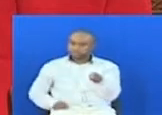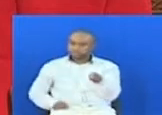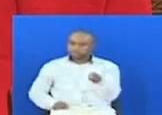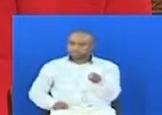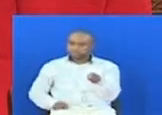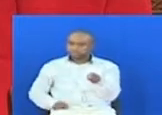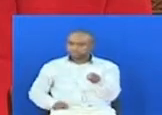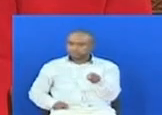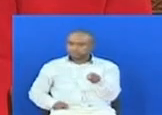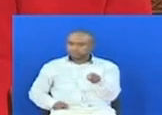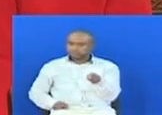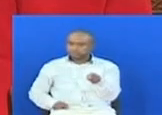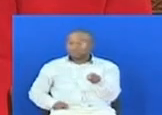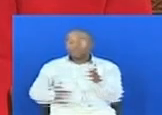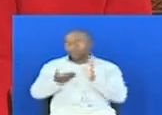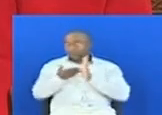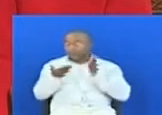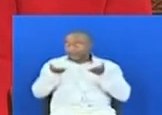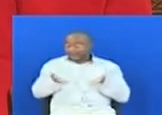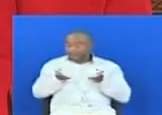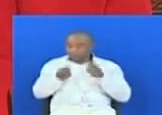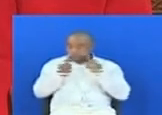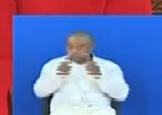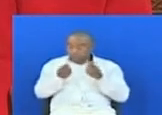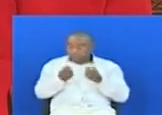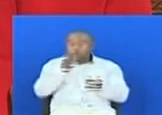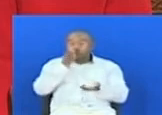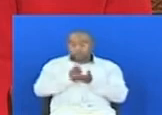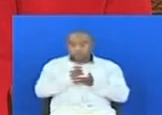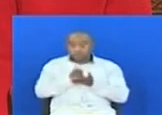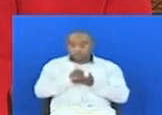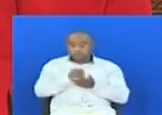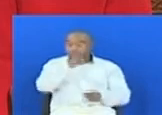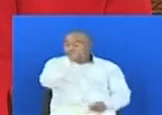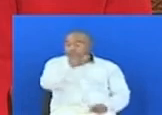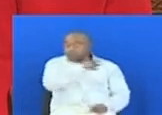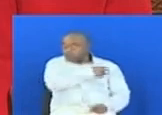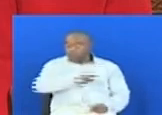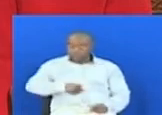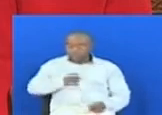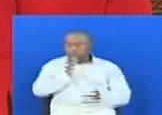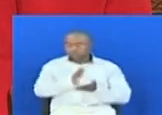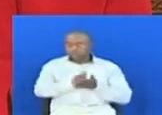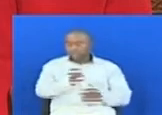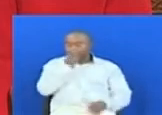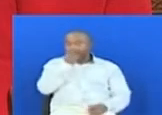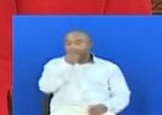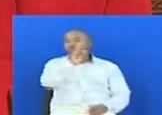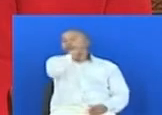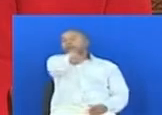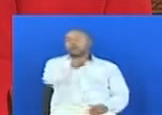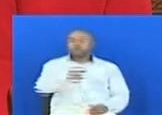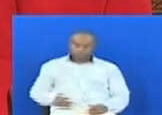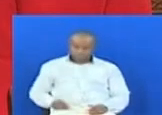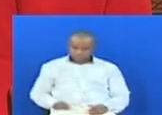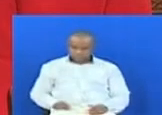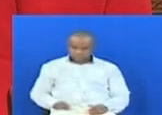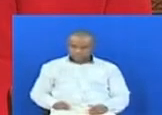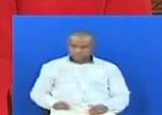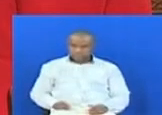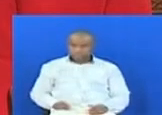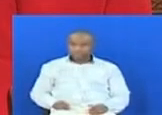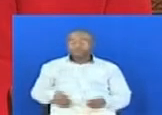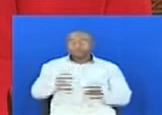Na tulipofika leo hii tunaona kwamba kweli huyu ni visionary leader. Lakini jambo la pili ni charismatic